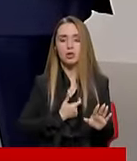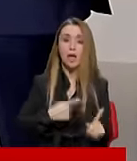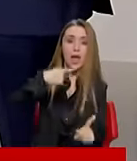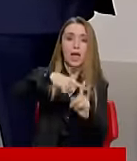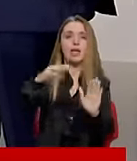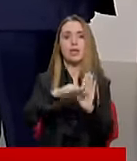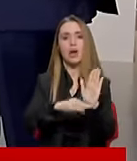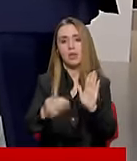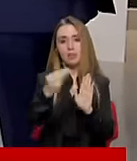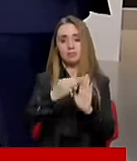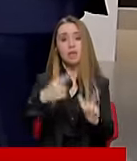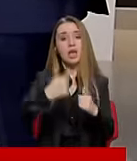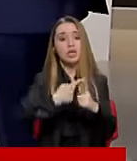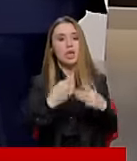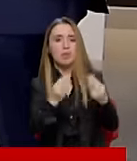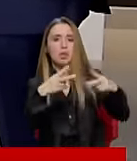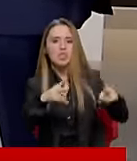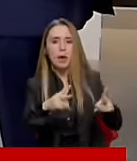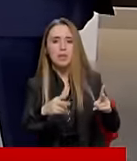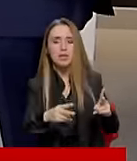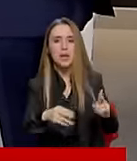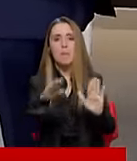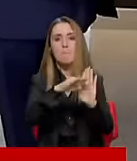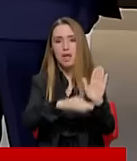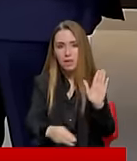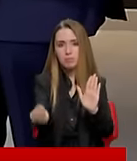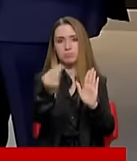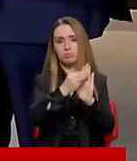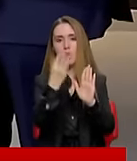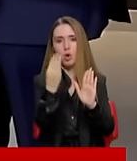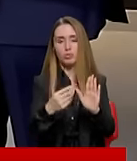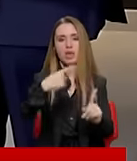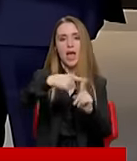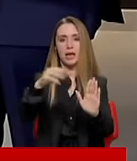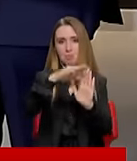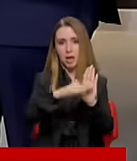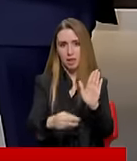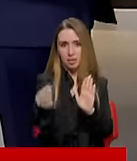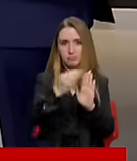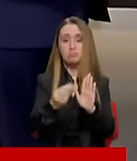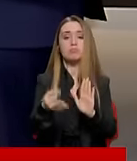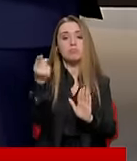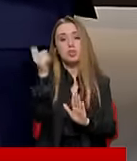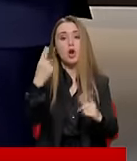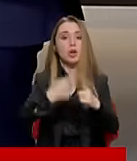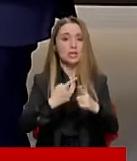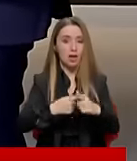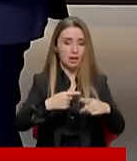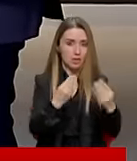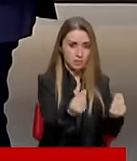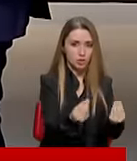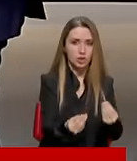maddeyle buranın kira verilebileceğini de e madde ek geçici ek madde olarak koydurmuş ve öylle kiraya çıkmış Şimdi